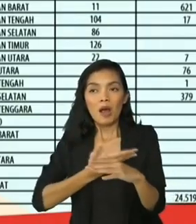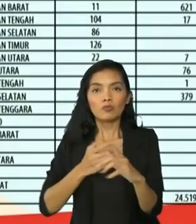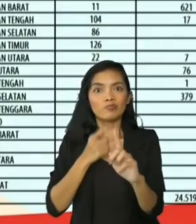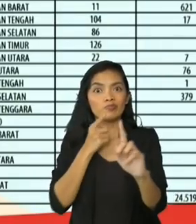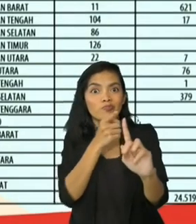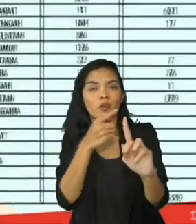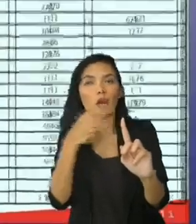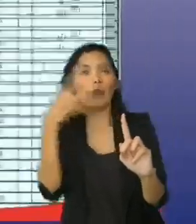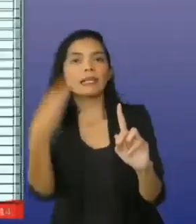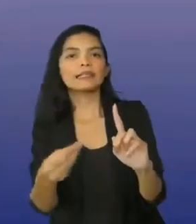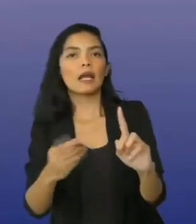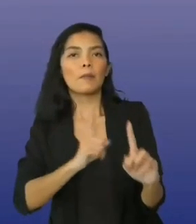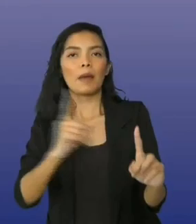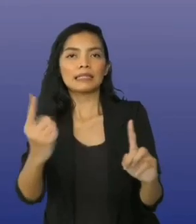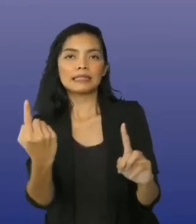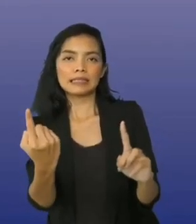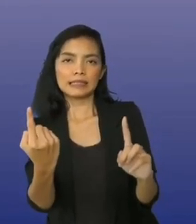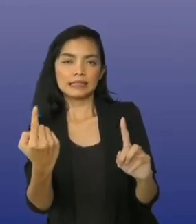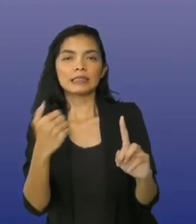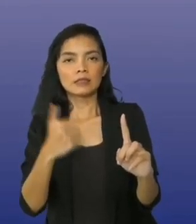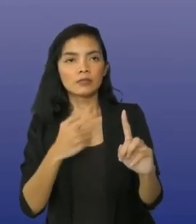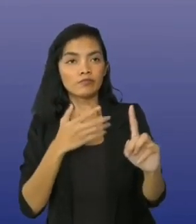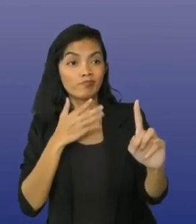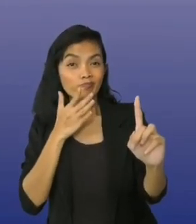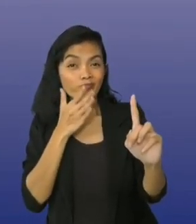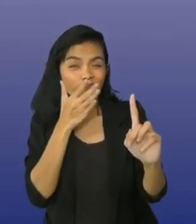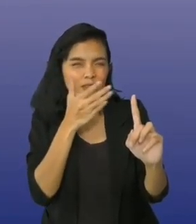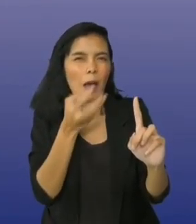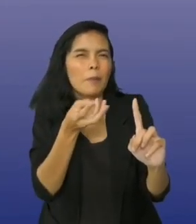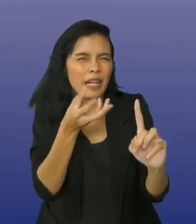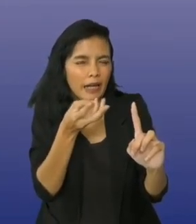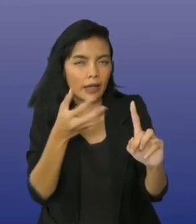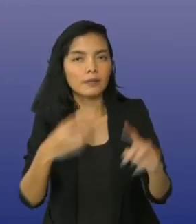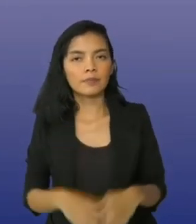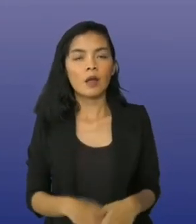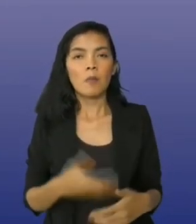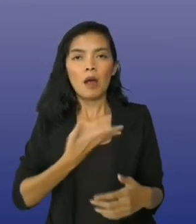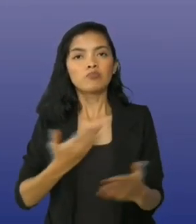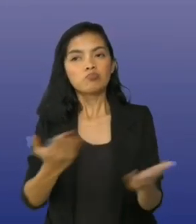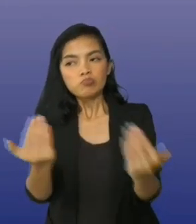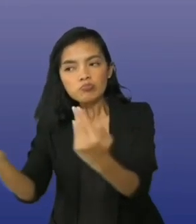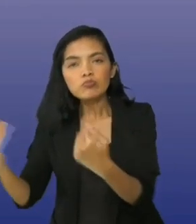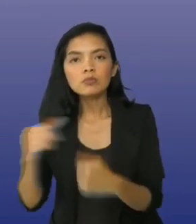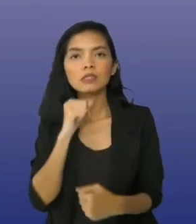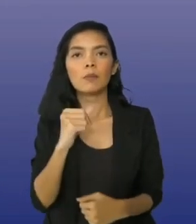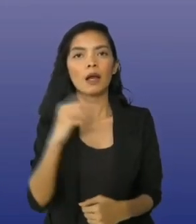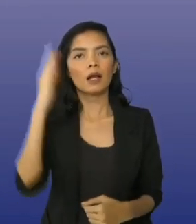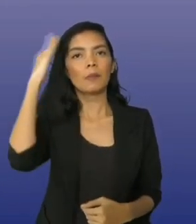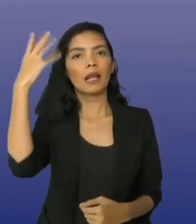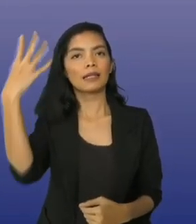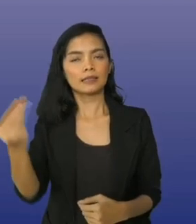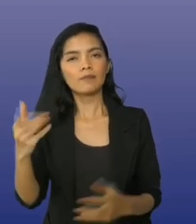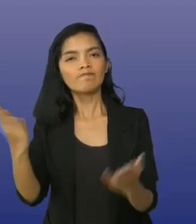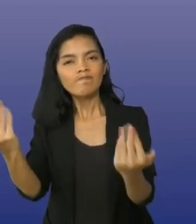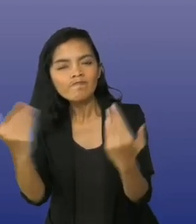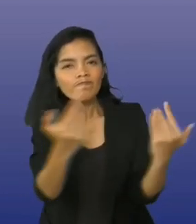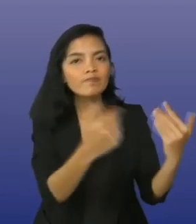dan penanganan kofit yang terakhir saya mengajak kepada seluruh Kepala Desa untuk lebih serius lagi